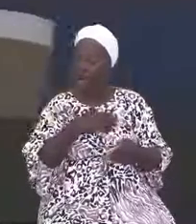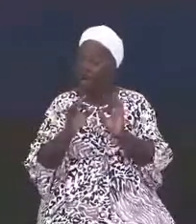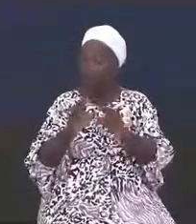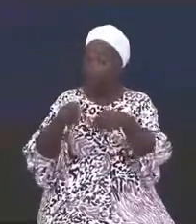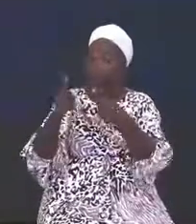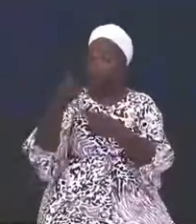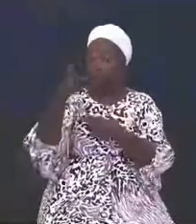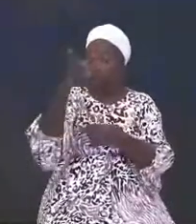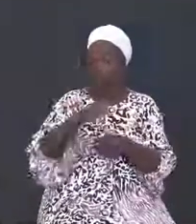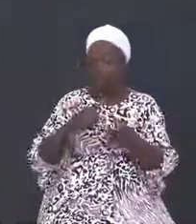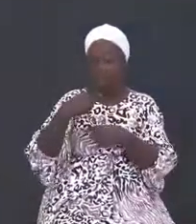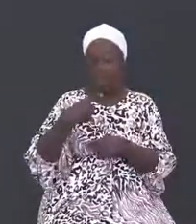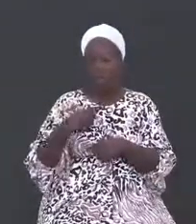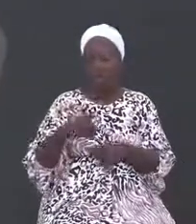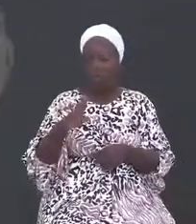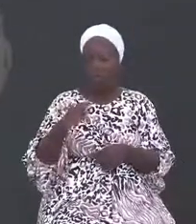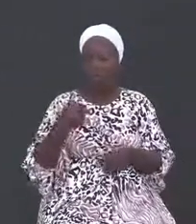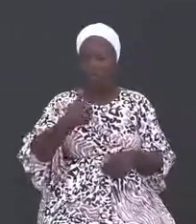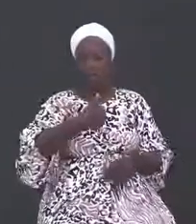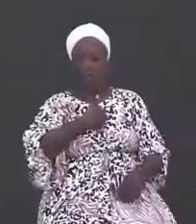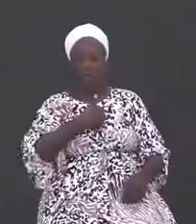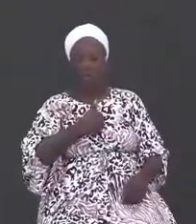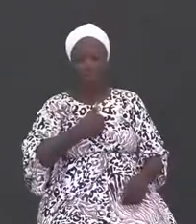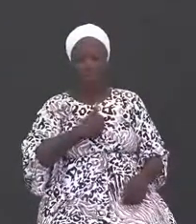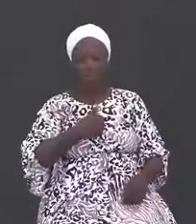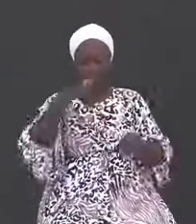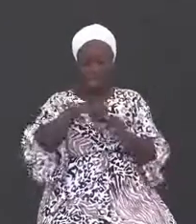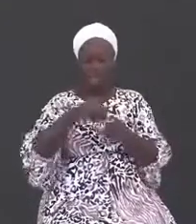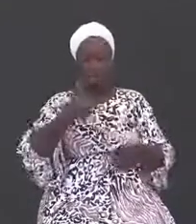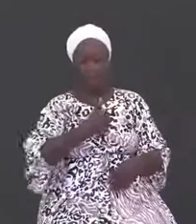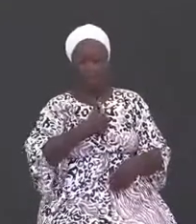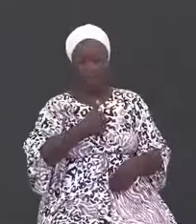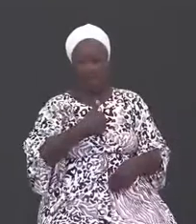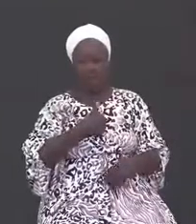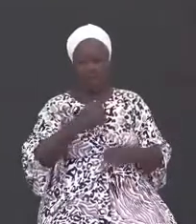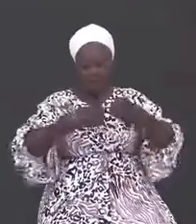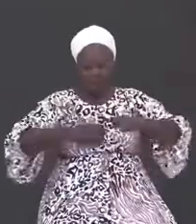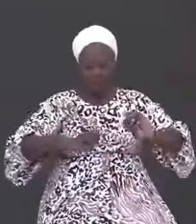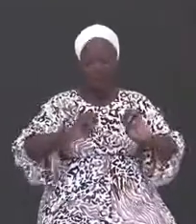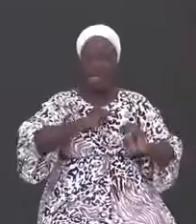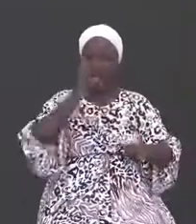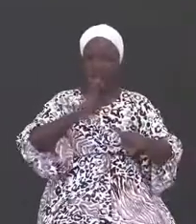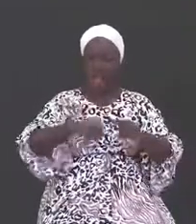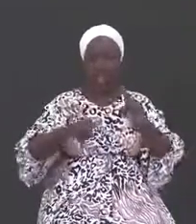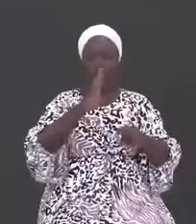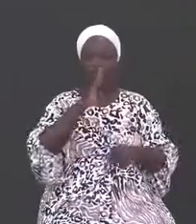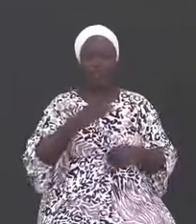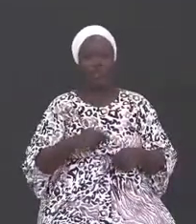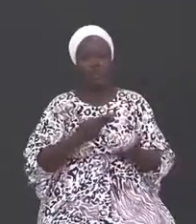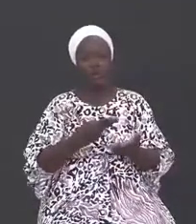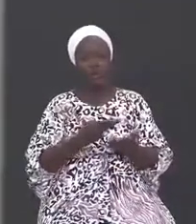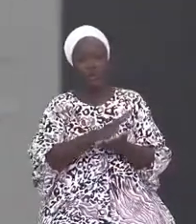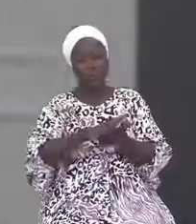dis, Seigneur, par moi-même et en moi-même et par mes efforts, je ne peux pas être saint. Je viens à